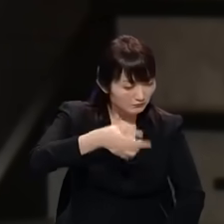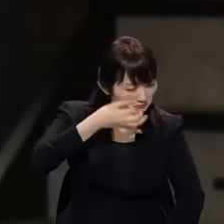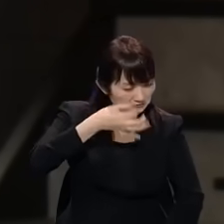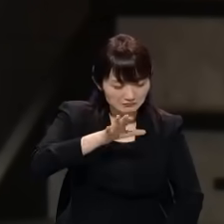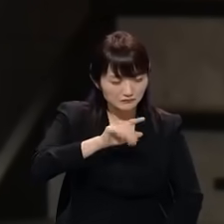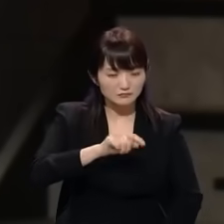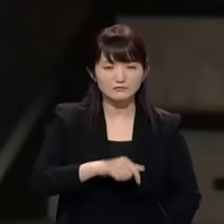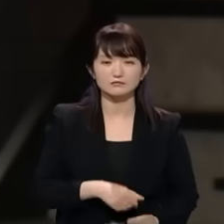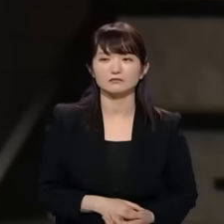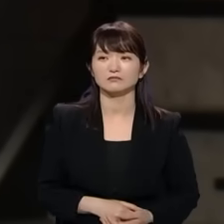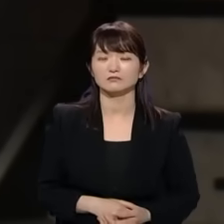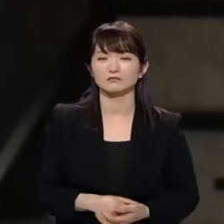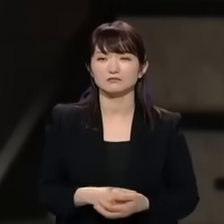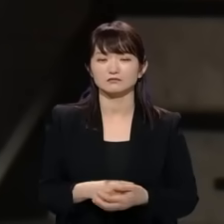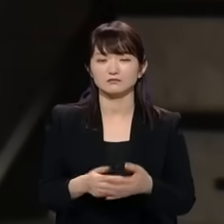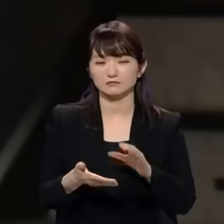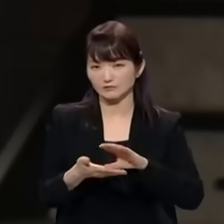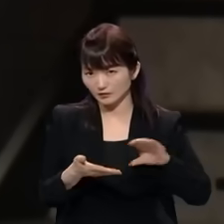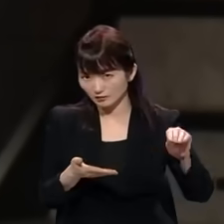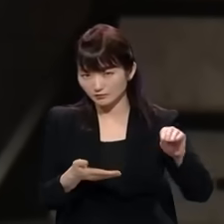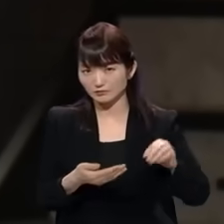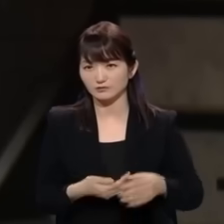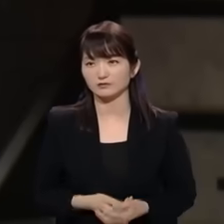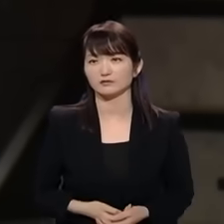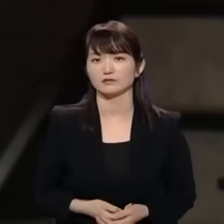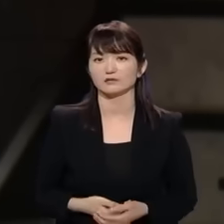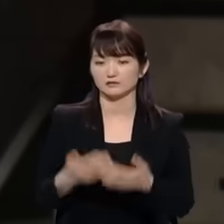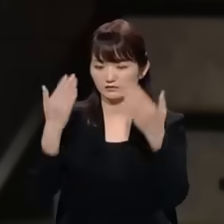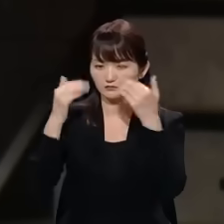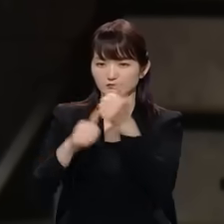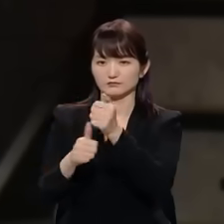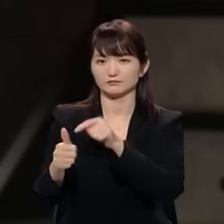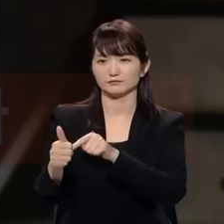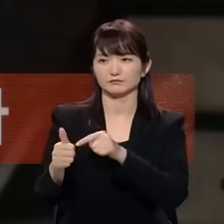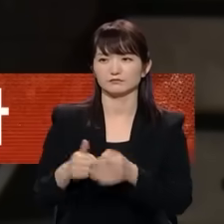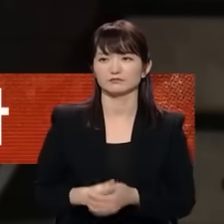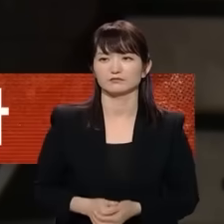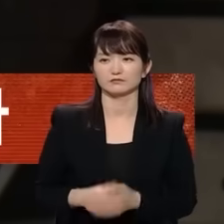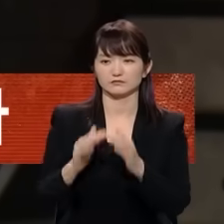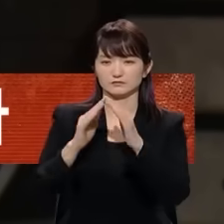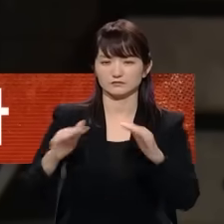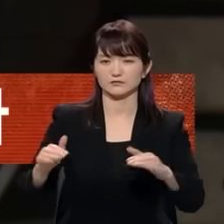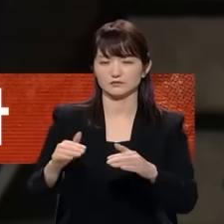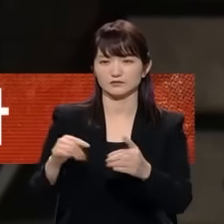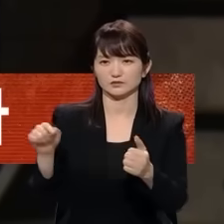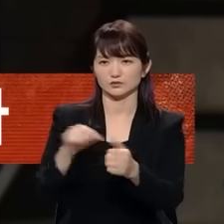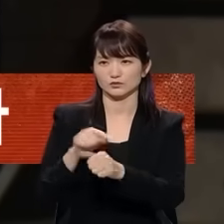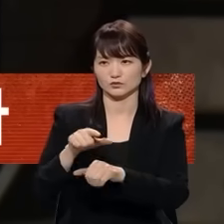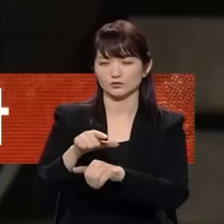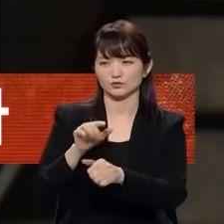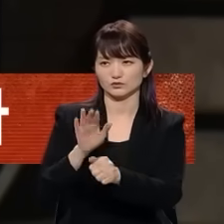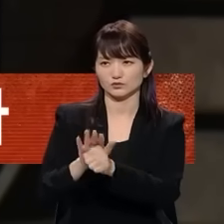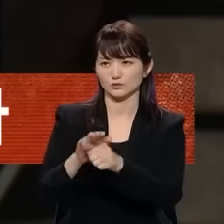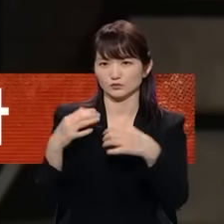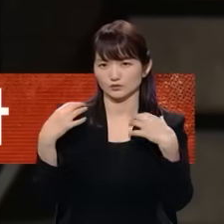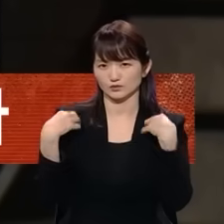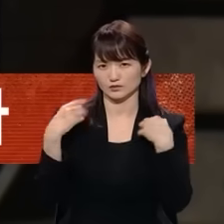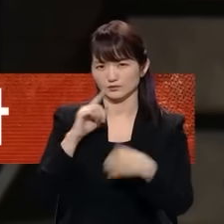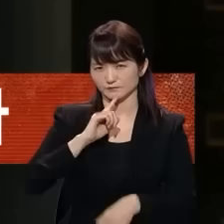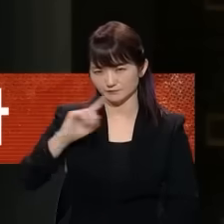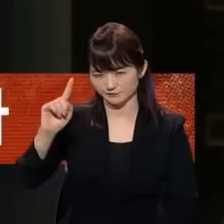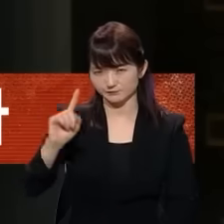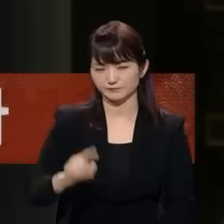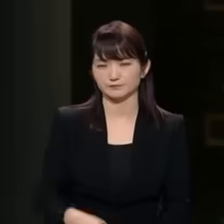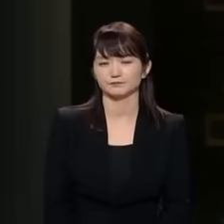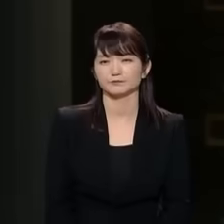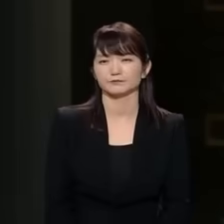본다. 그러고 가신다고 해서 결국은 지금 교감 선생님께서 전주교육지원청에 신고를 한 상태입니다.